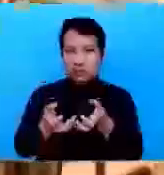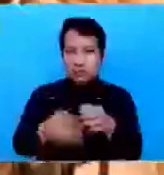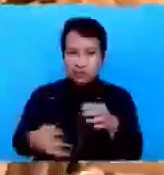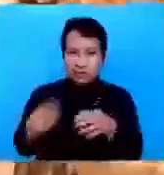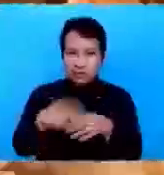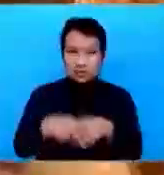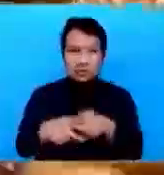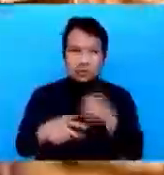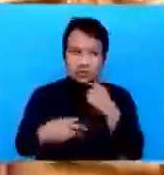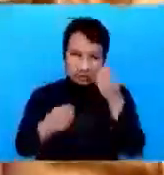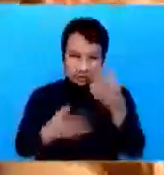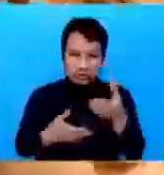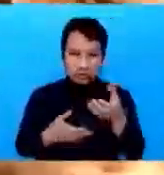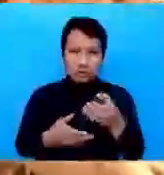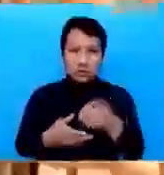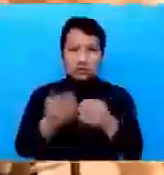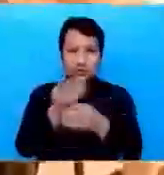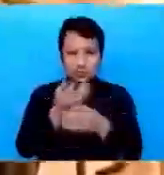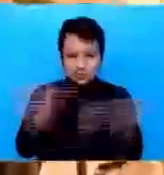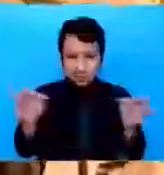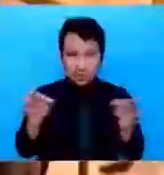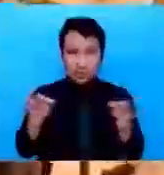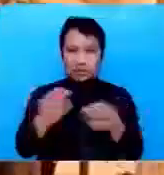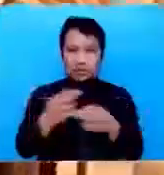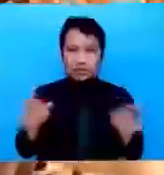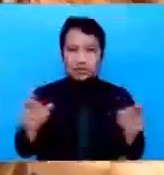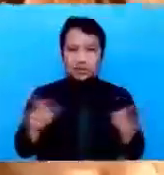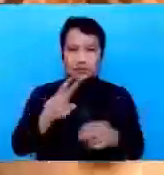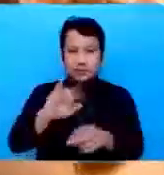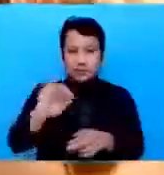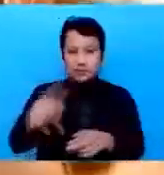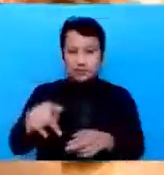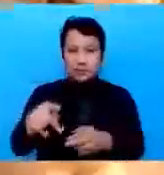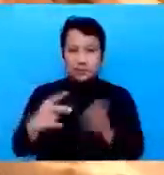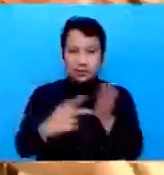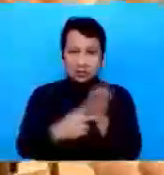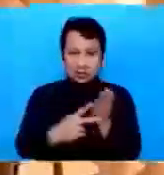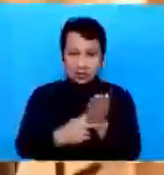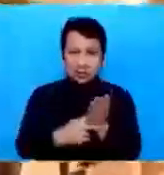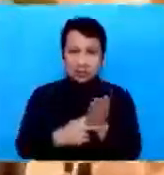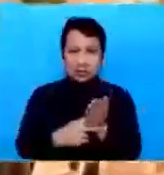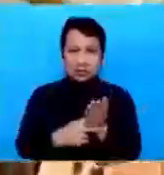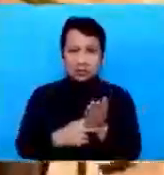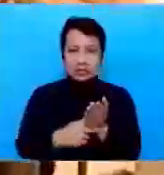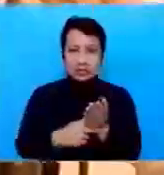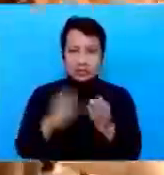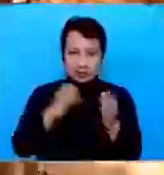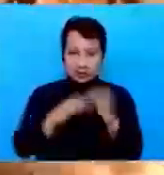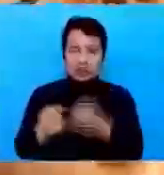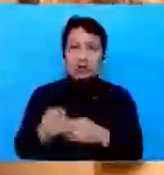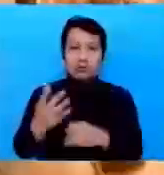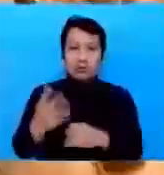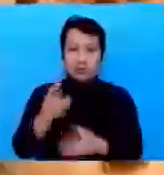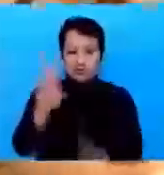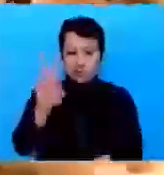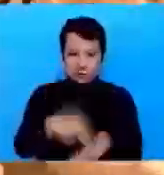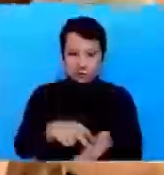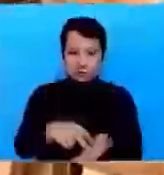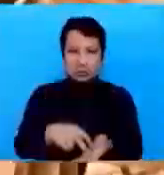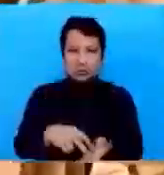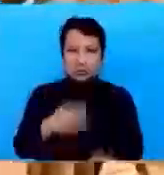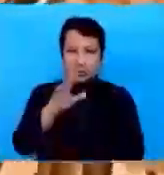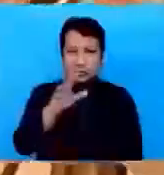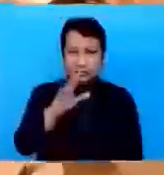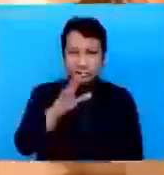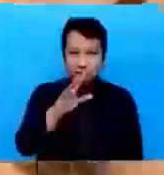naman ng only, pwede kayong bumili ng kanilang VIP ticket, only rides and entrance sa halagang 2,500